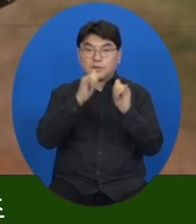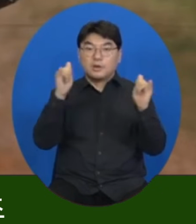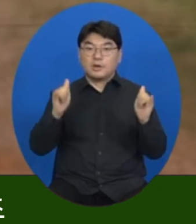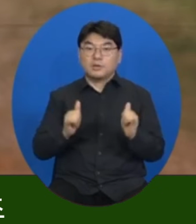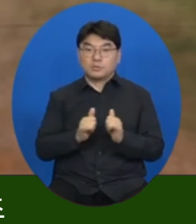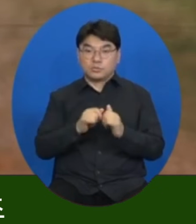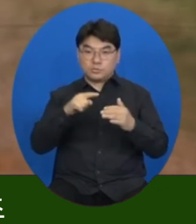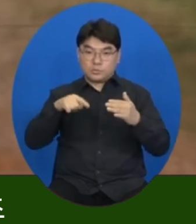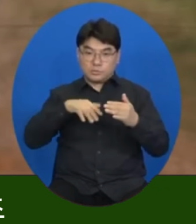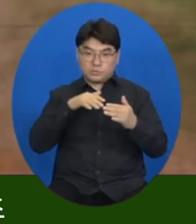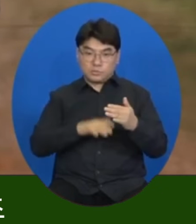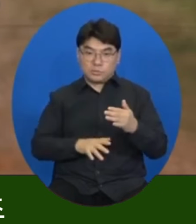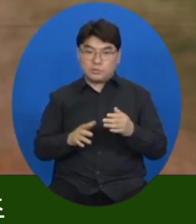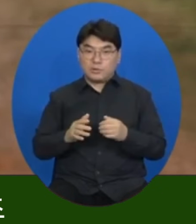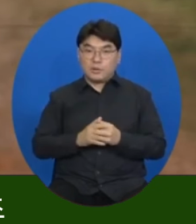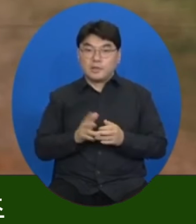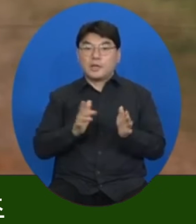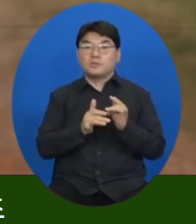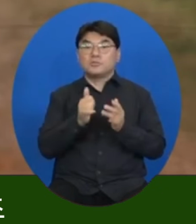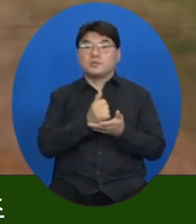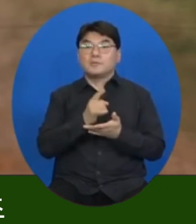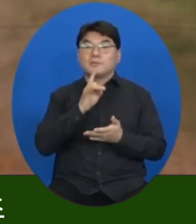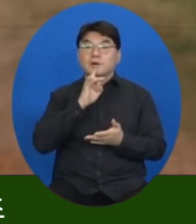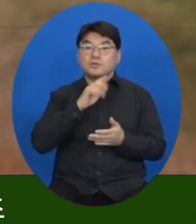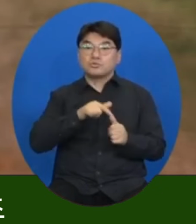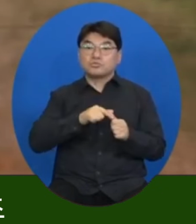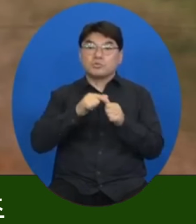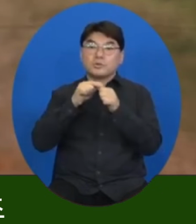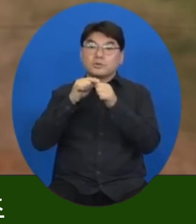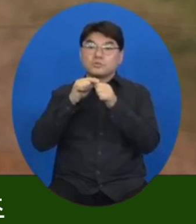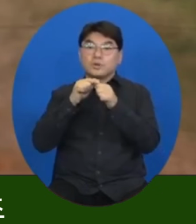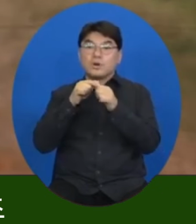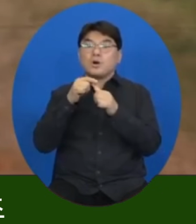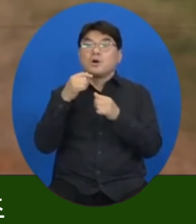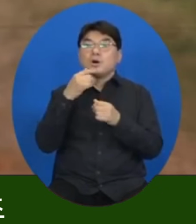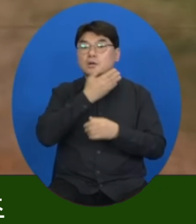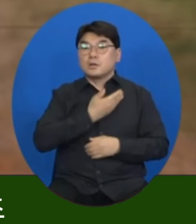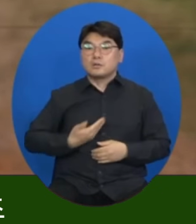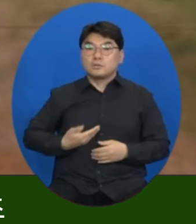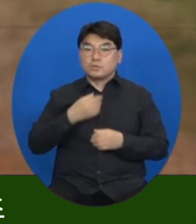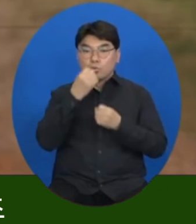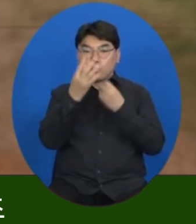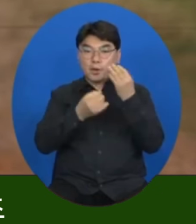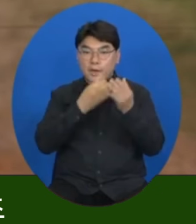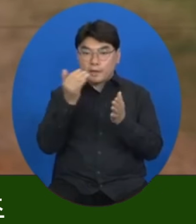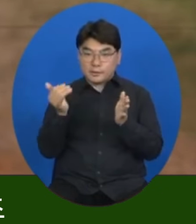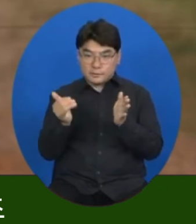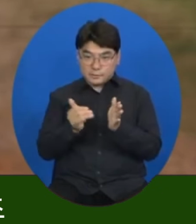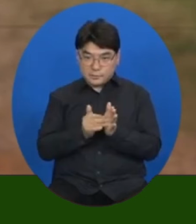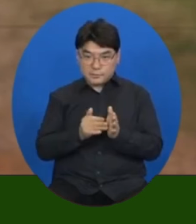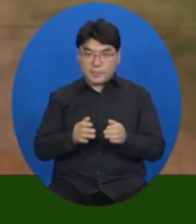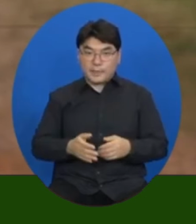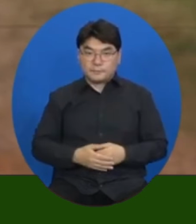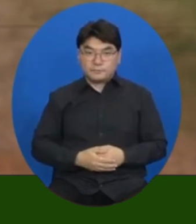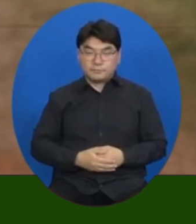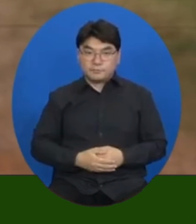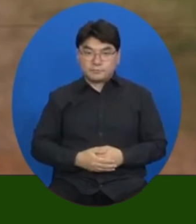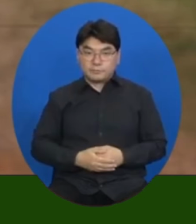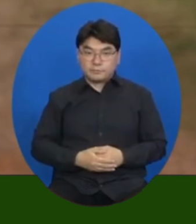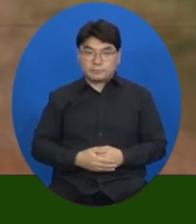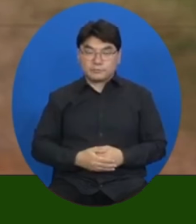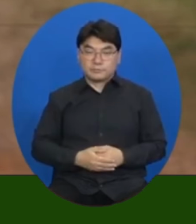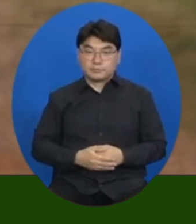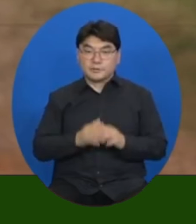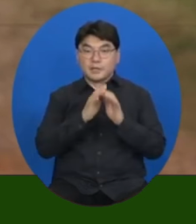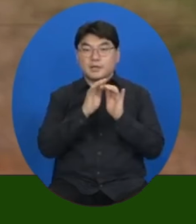예수님만이 유일한 구세주라고 사도들은 고백을 했던 것이죠 어 이제 지금 사람들이